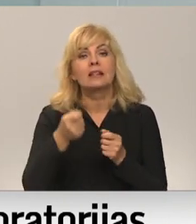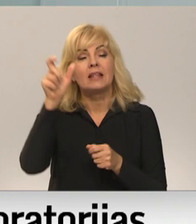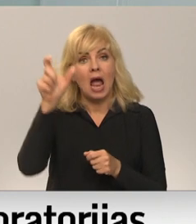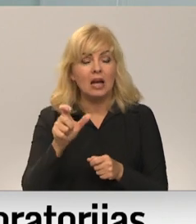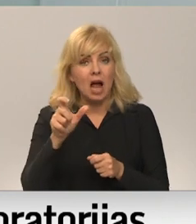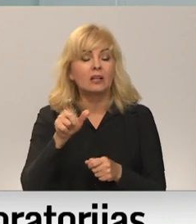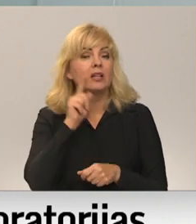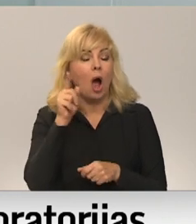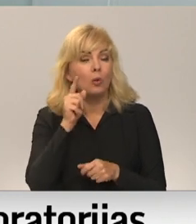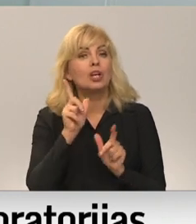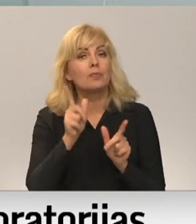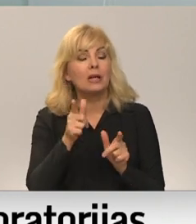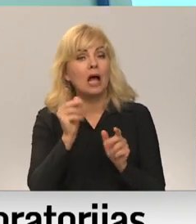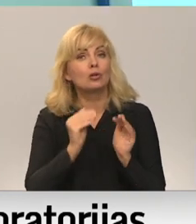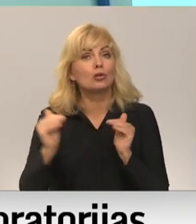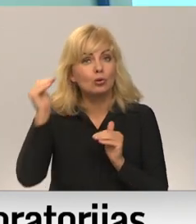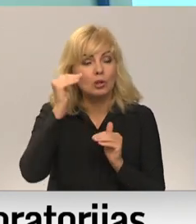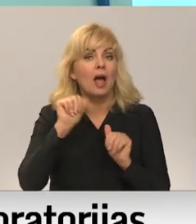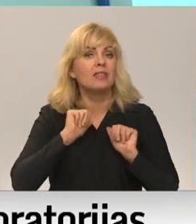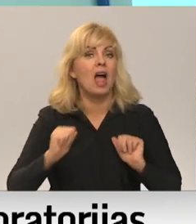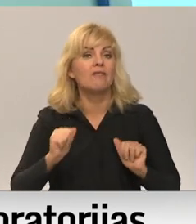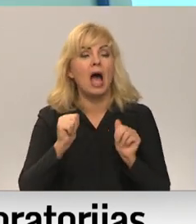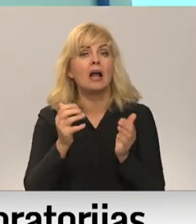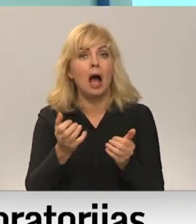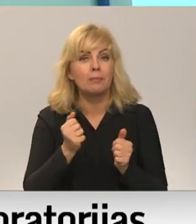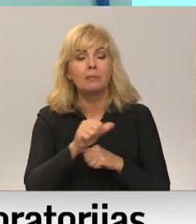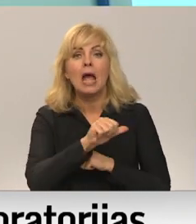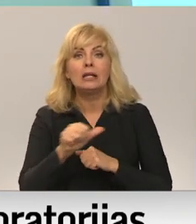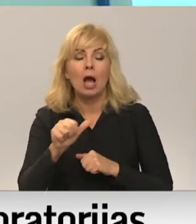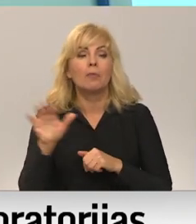studēt, tomēr apmierināt pieprasījumu nevarot, jo uzņemšana ierobežo